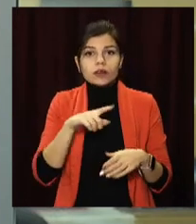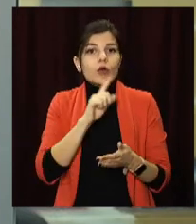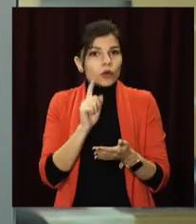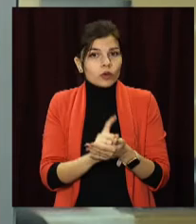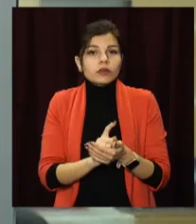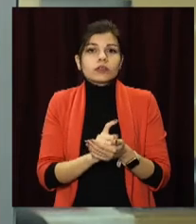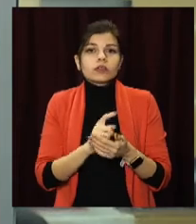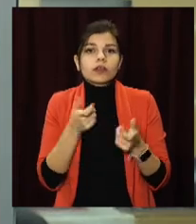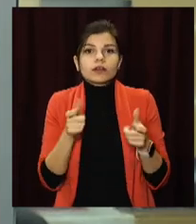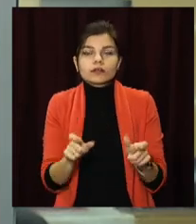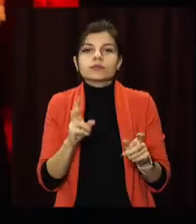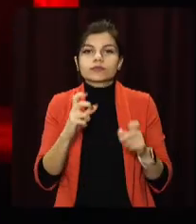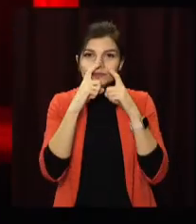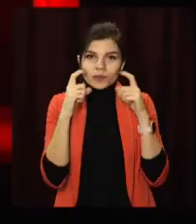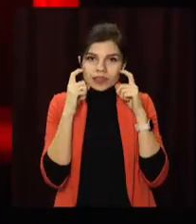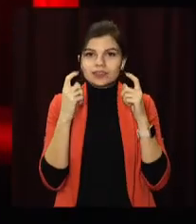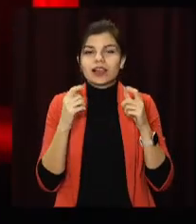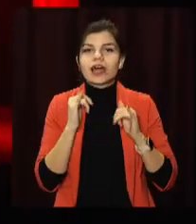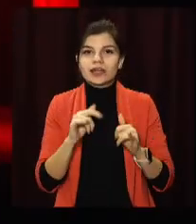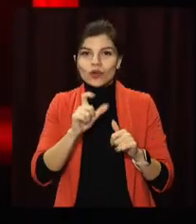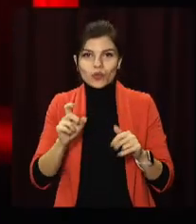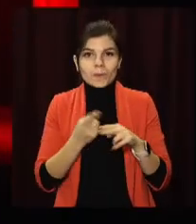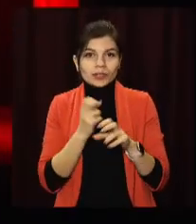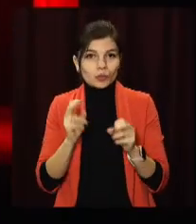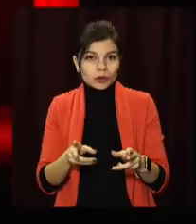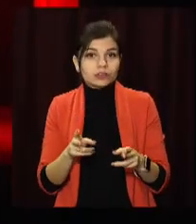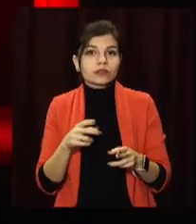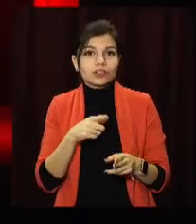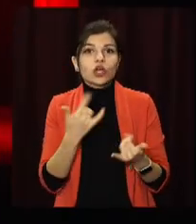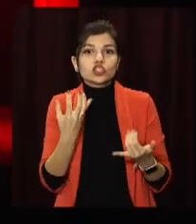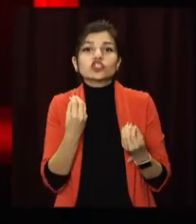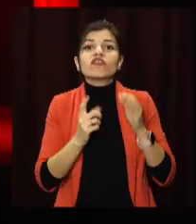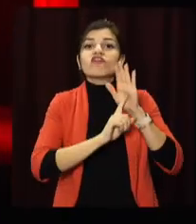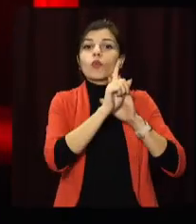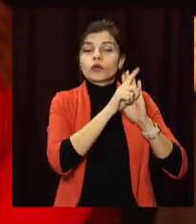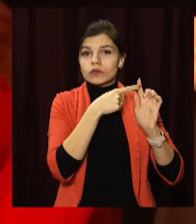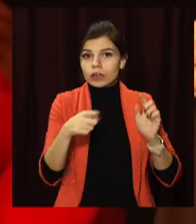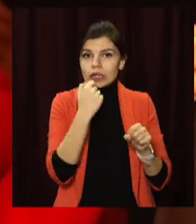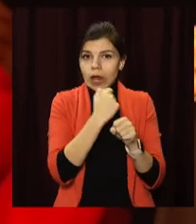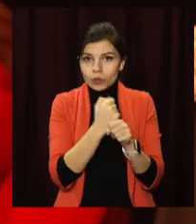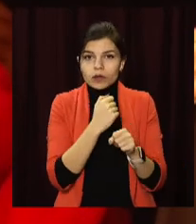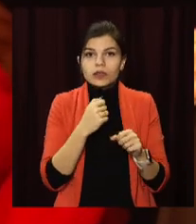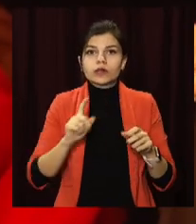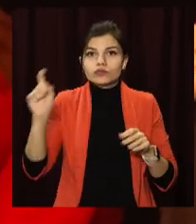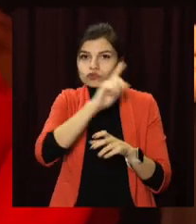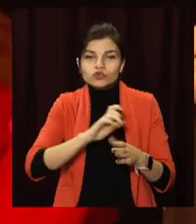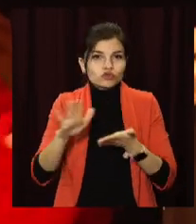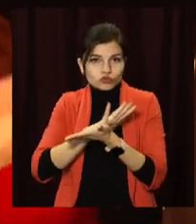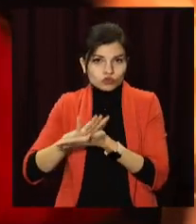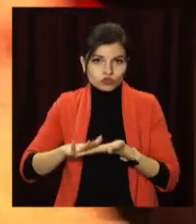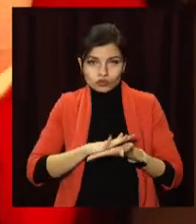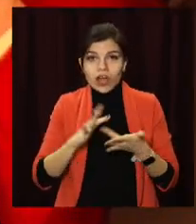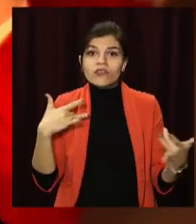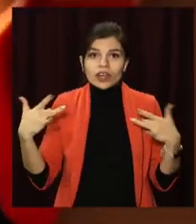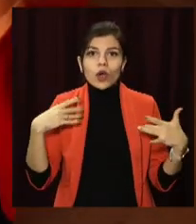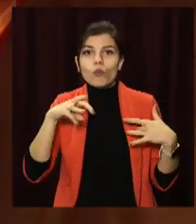обов'язковим врахуванням карантинних правил. Для безпеки відвідувачів, кажуть у закладах, ще спочатку обмежень розробили систему дезінфекції. За цей час у